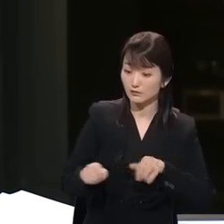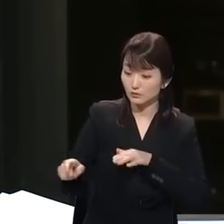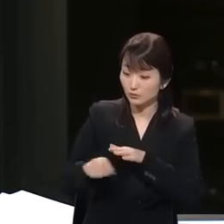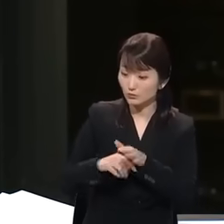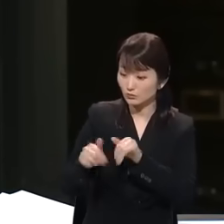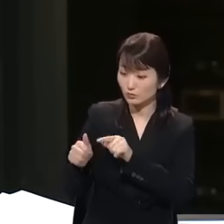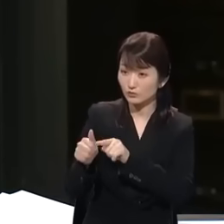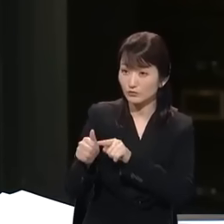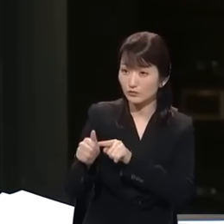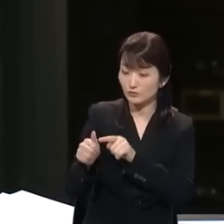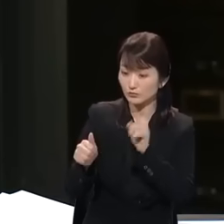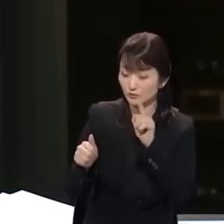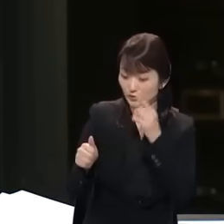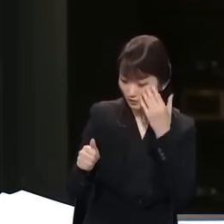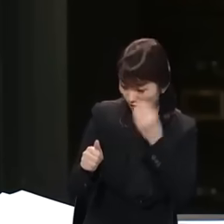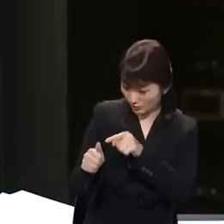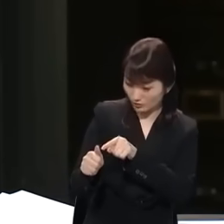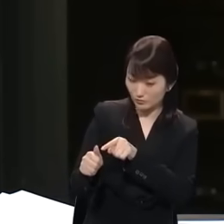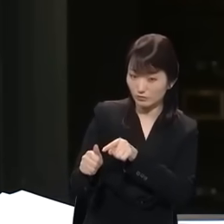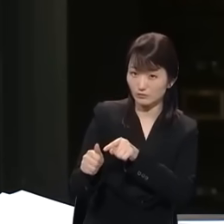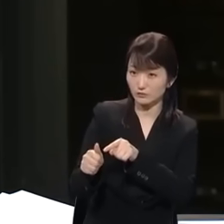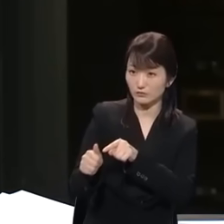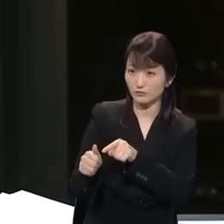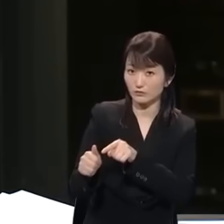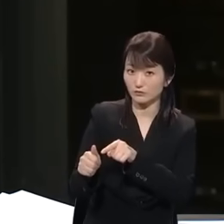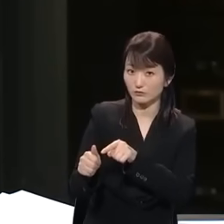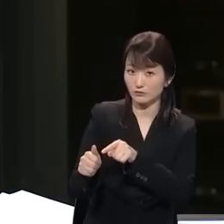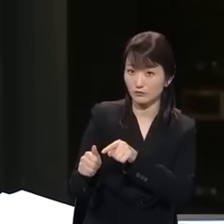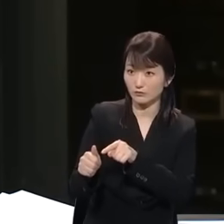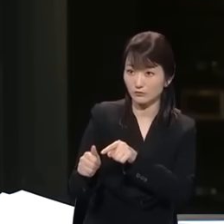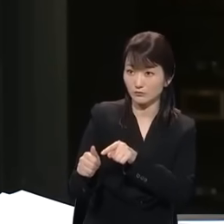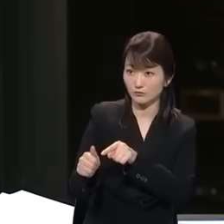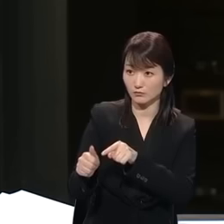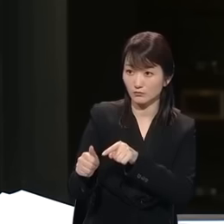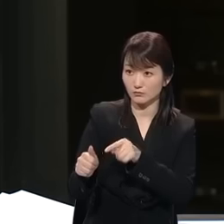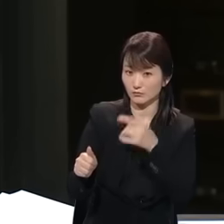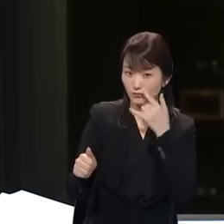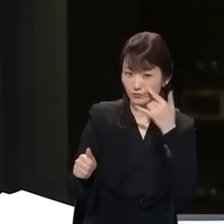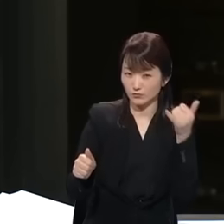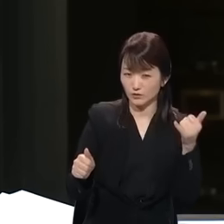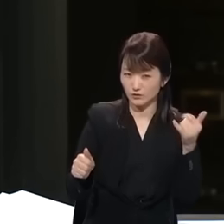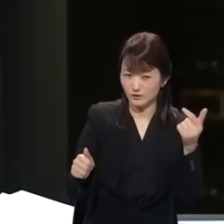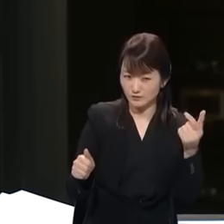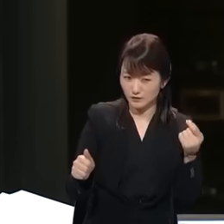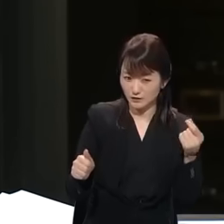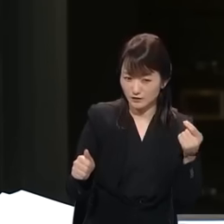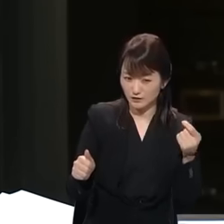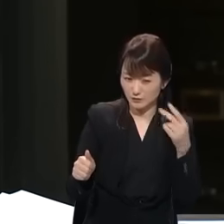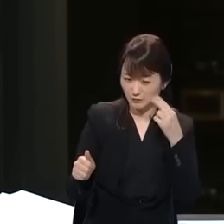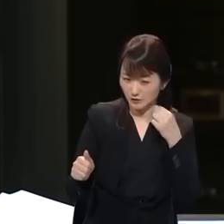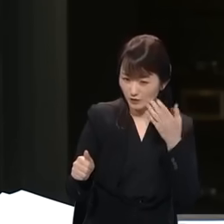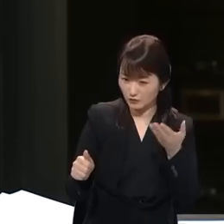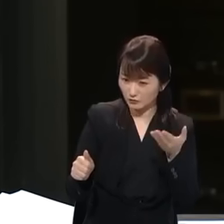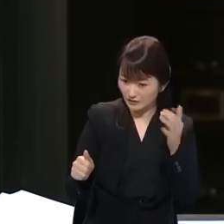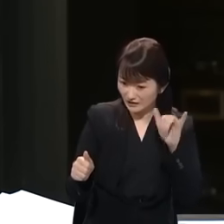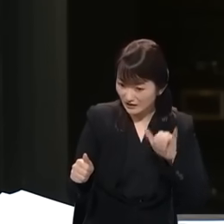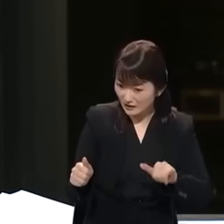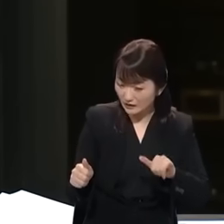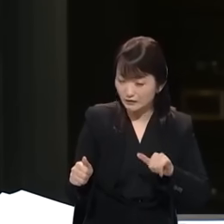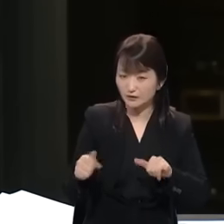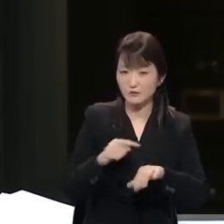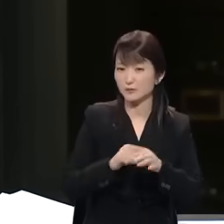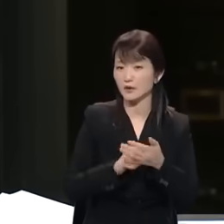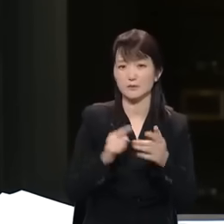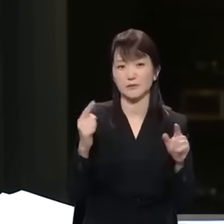도둑에 무언가를 본 순간 아 그 부모님처럼 그렇게 봐줄까 하다가 그냥 다시 마음이 싹 바뀌었다는 겁니다